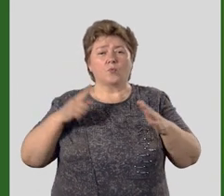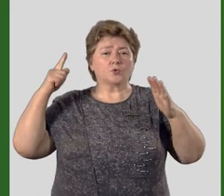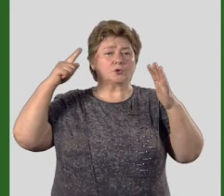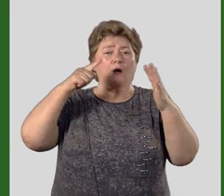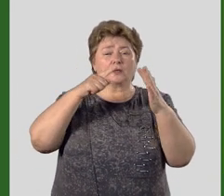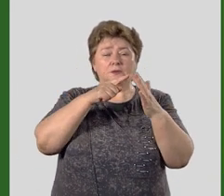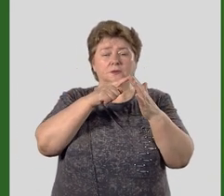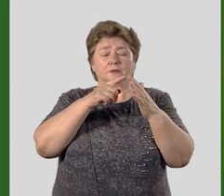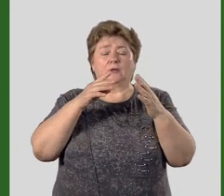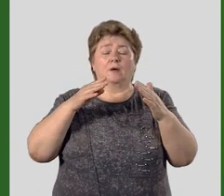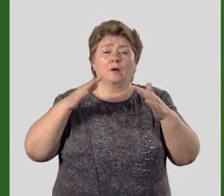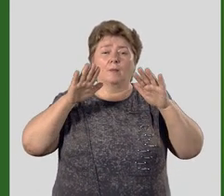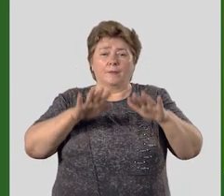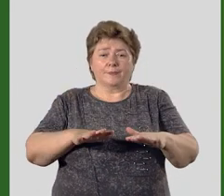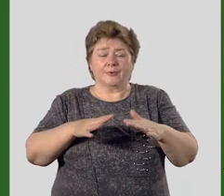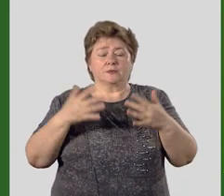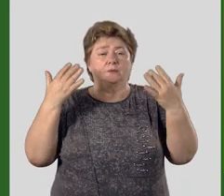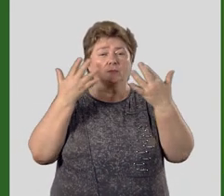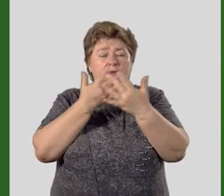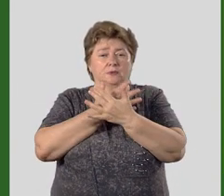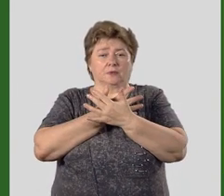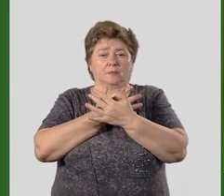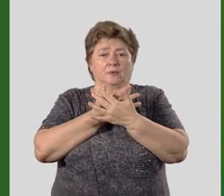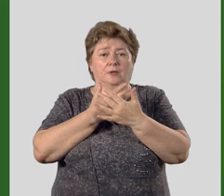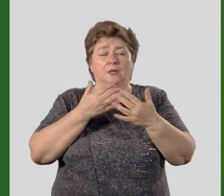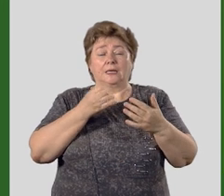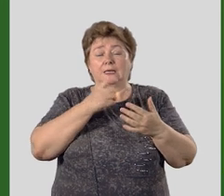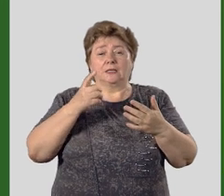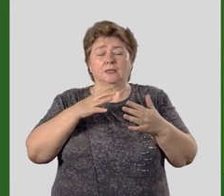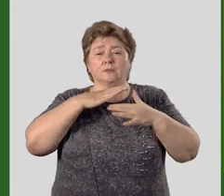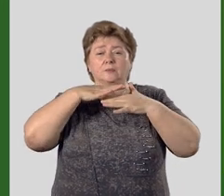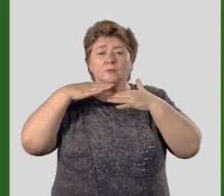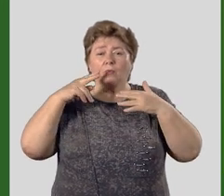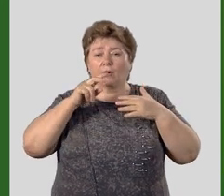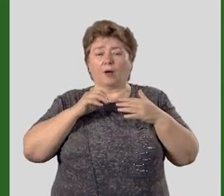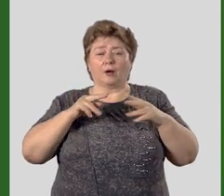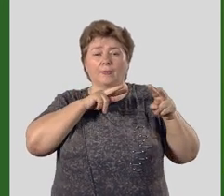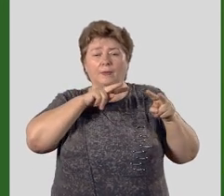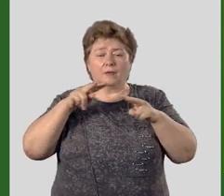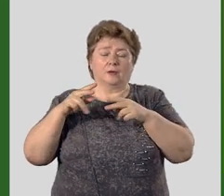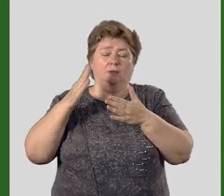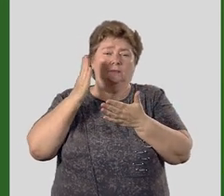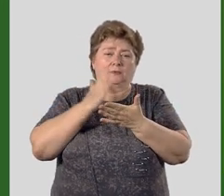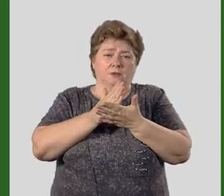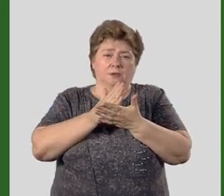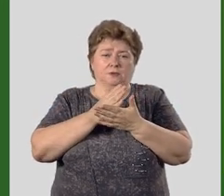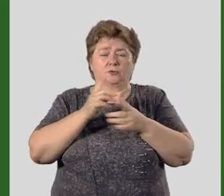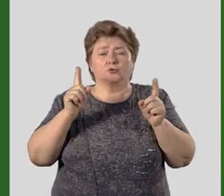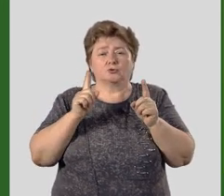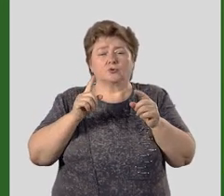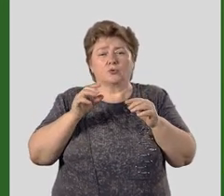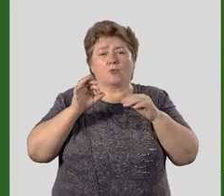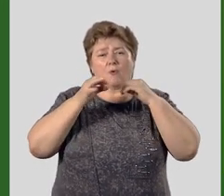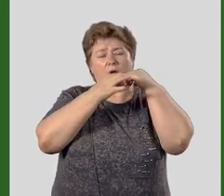Можно ориентироваться и по местным признакам. Из многолетних наблюдений установлено, что